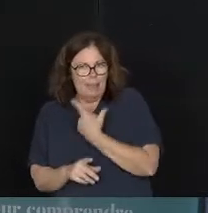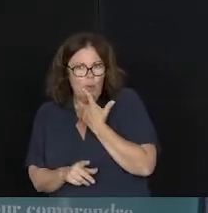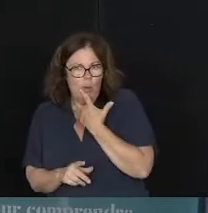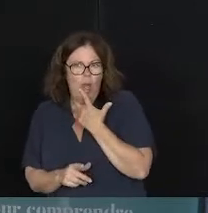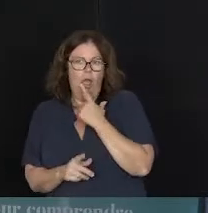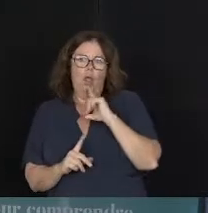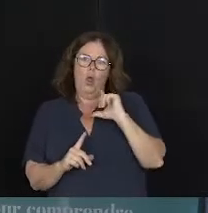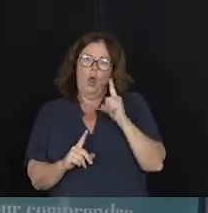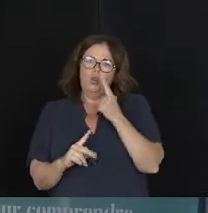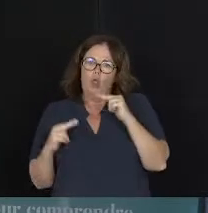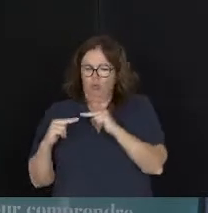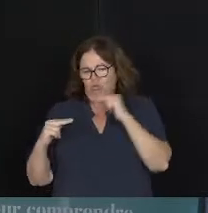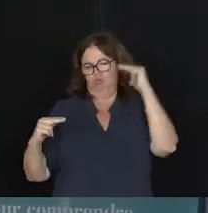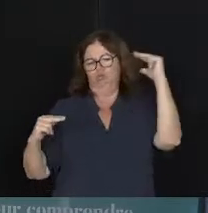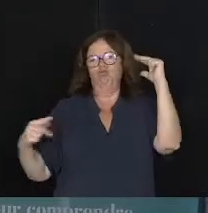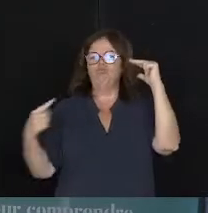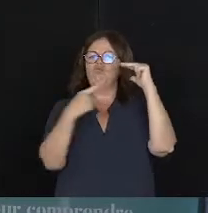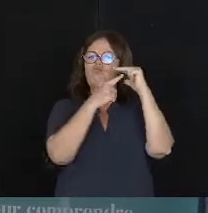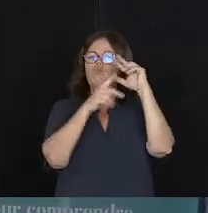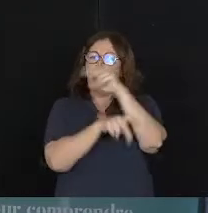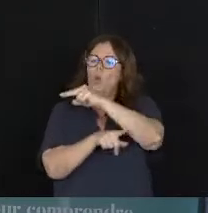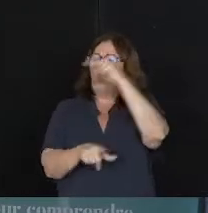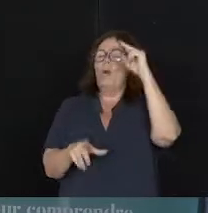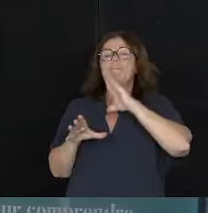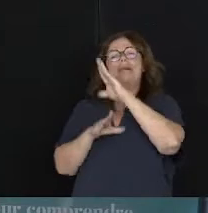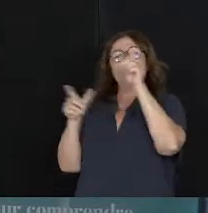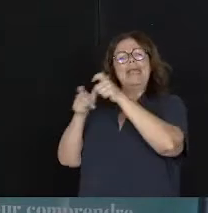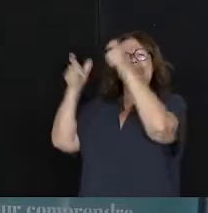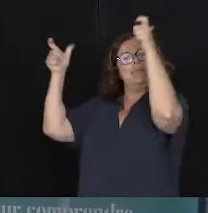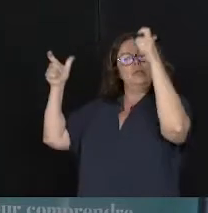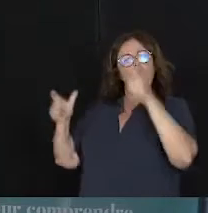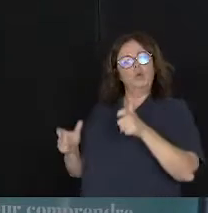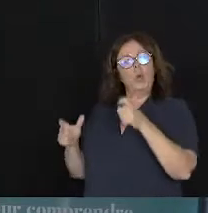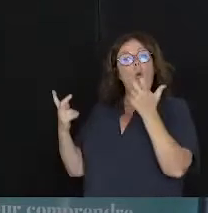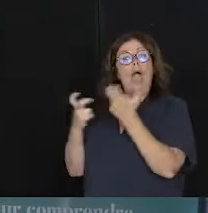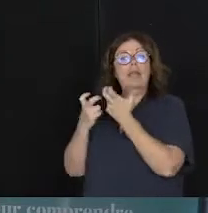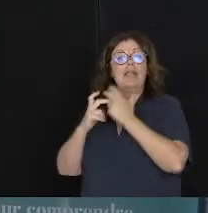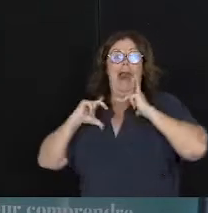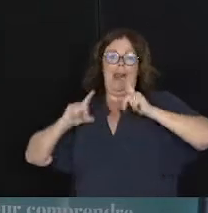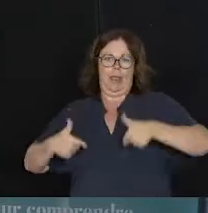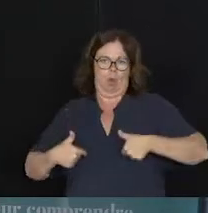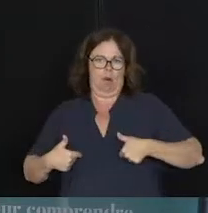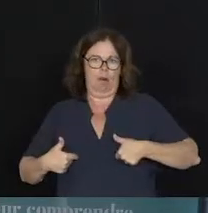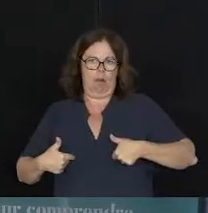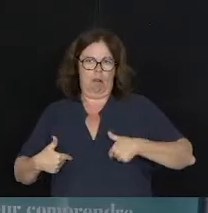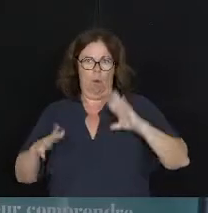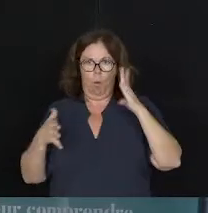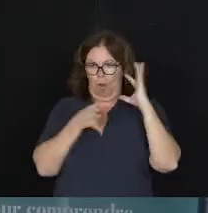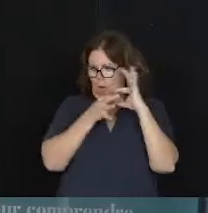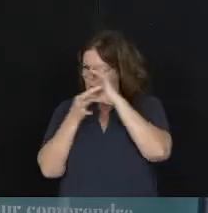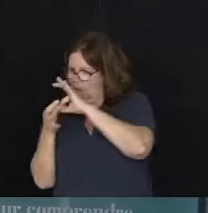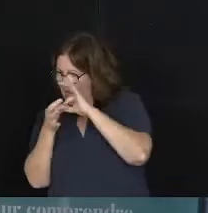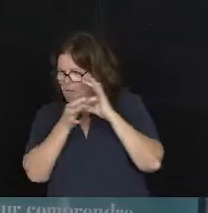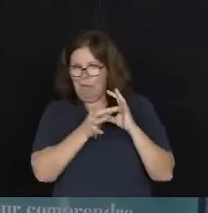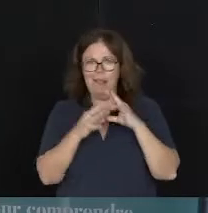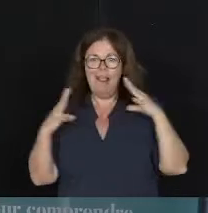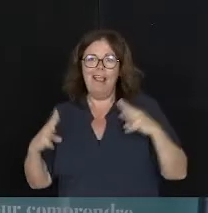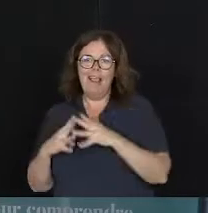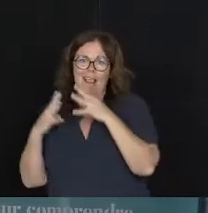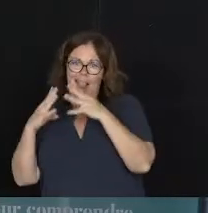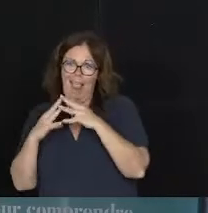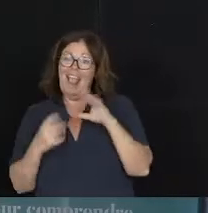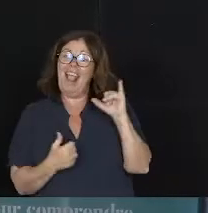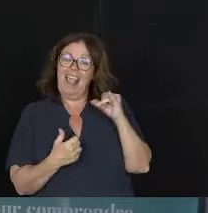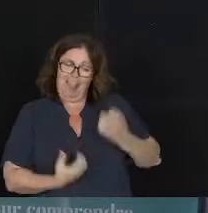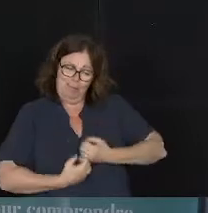dire, celle des institutions en guerre, à travers l'exemple de l'école, c'est la communication d'Emmanuel Saint-Fucien,